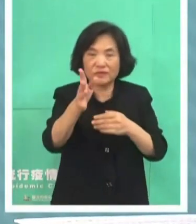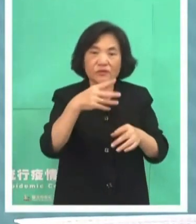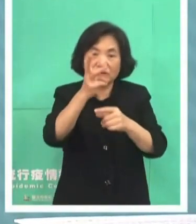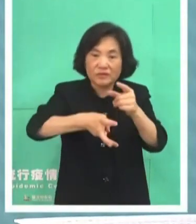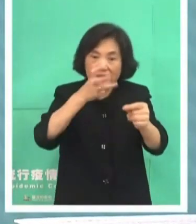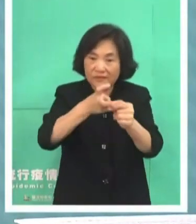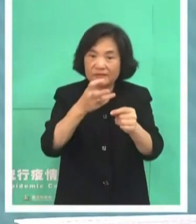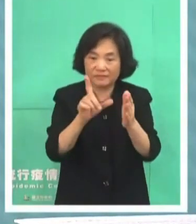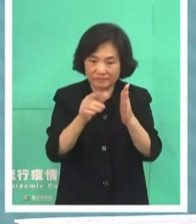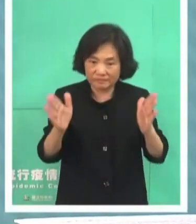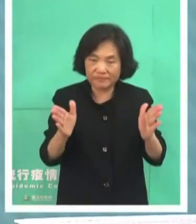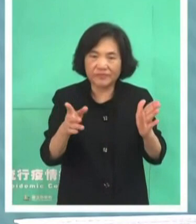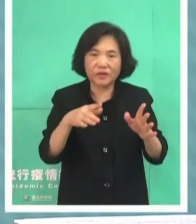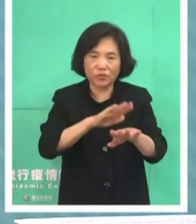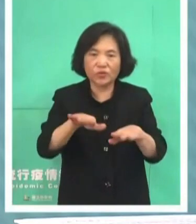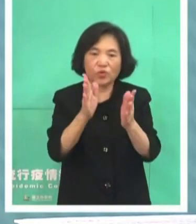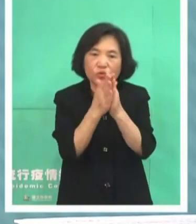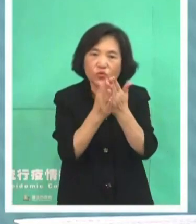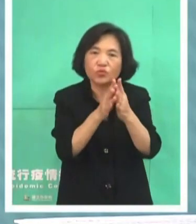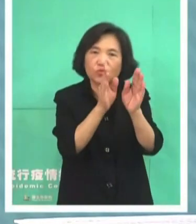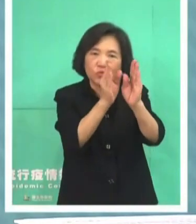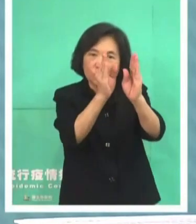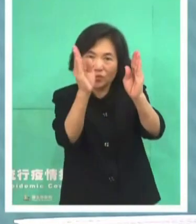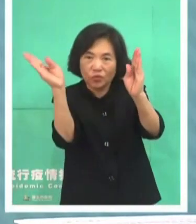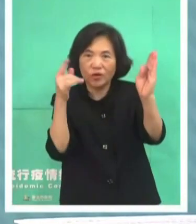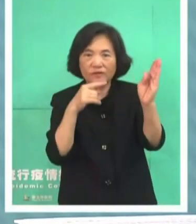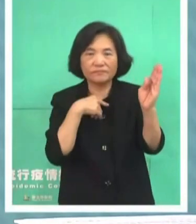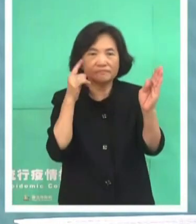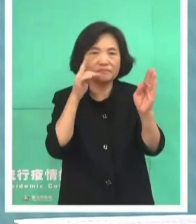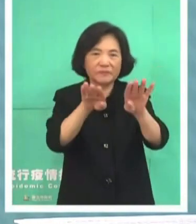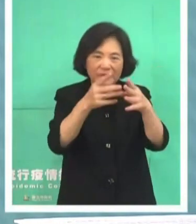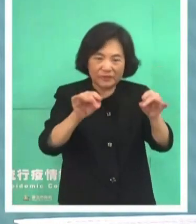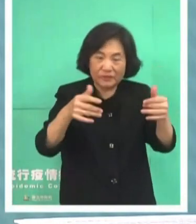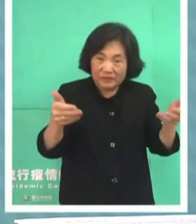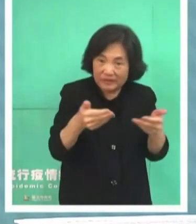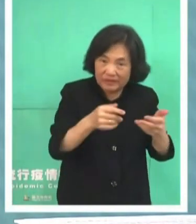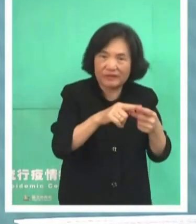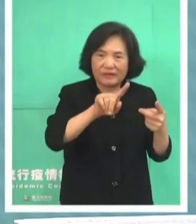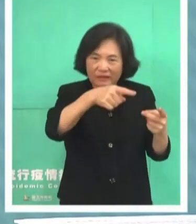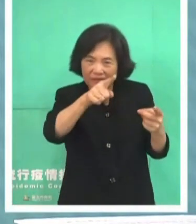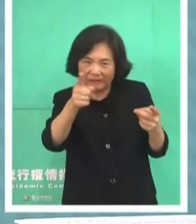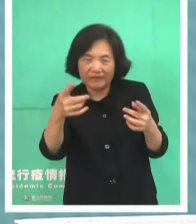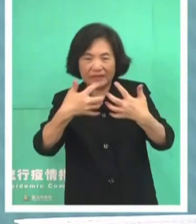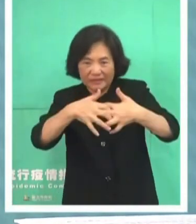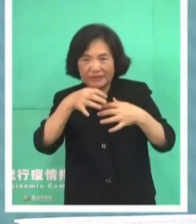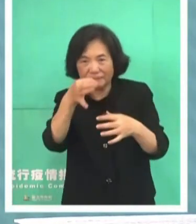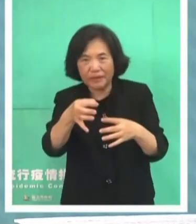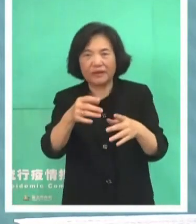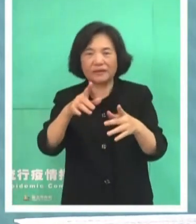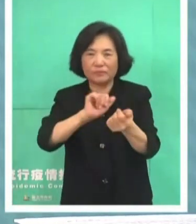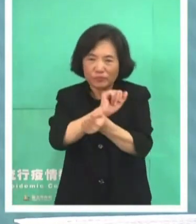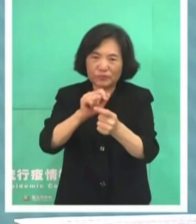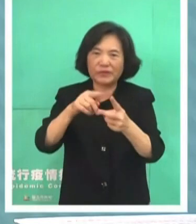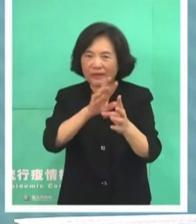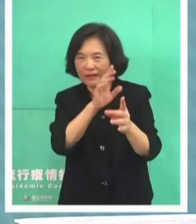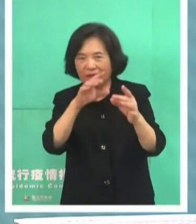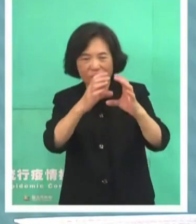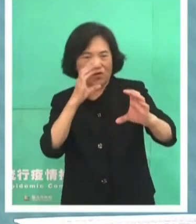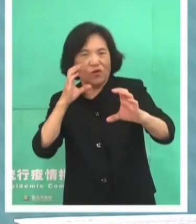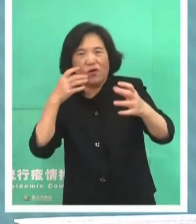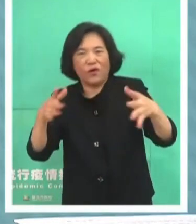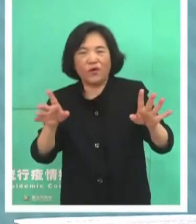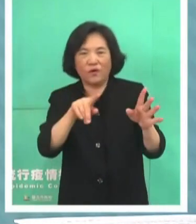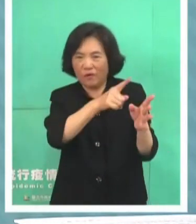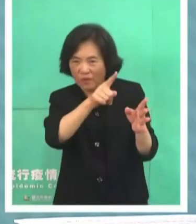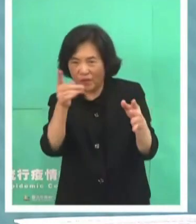出了一套丛书，你知道哈，把它那个从土地开发的到那个哈机电土木所有的，编了30本教科书，你